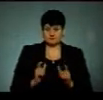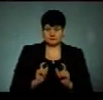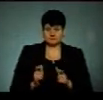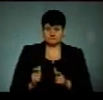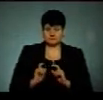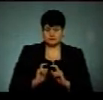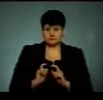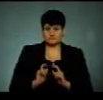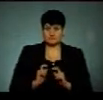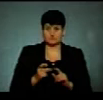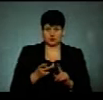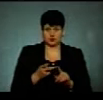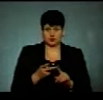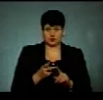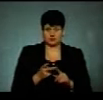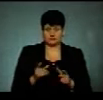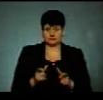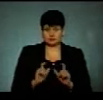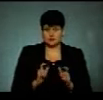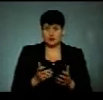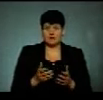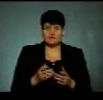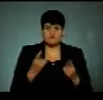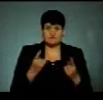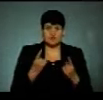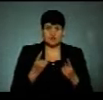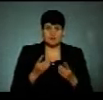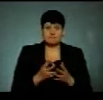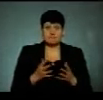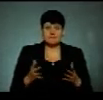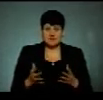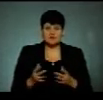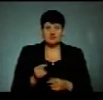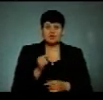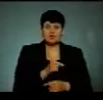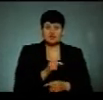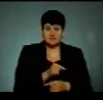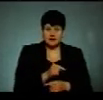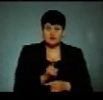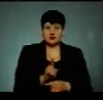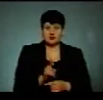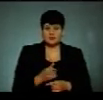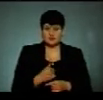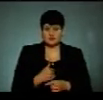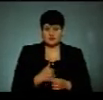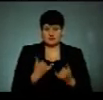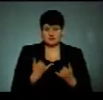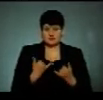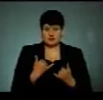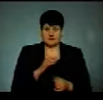та друга платіжка приходить велика, більша, ніж та, що